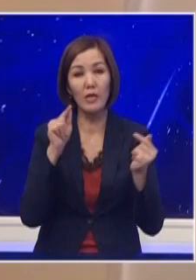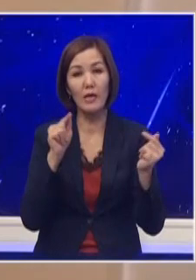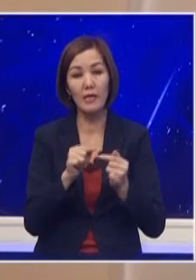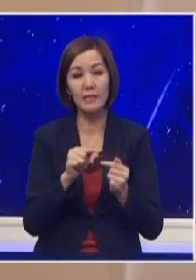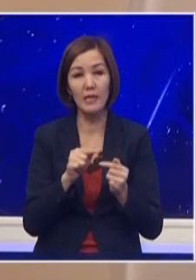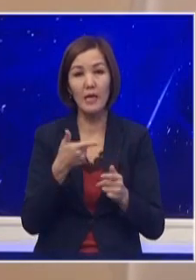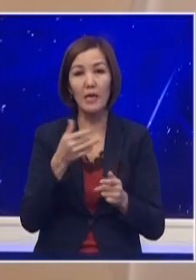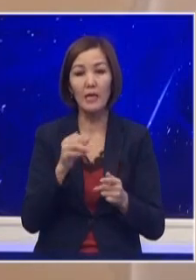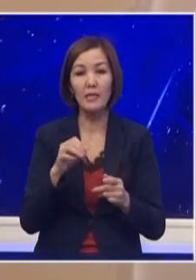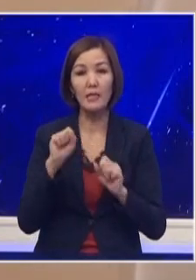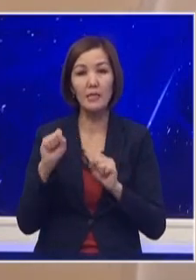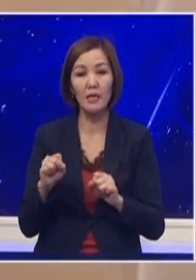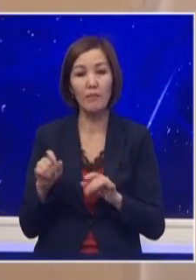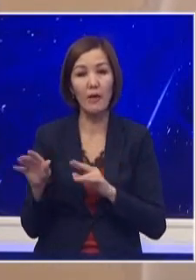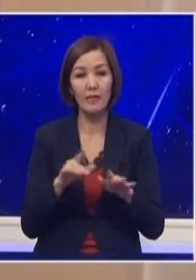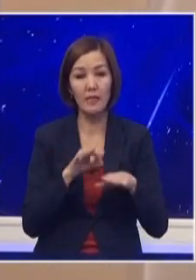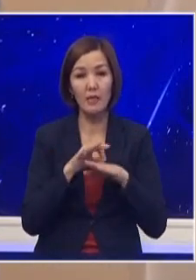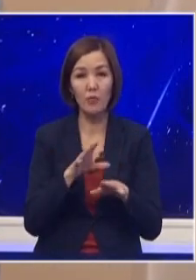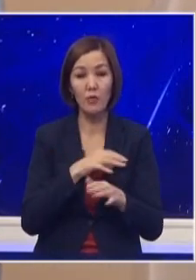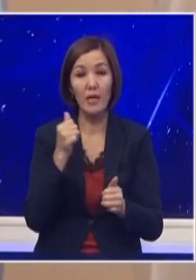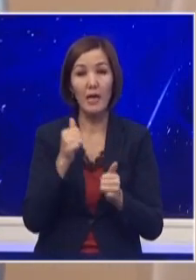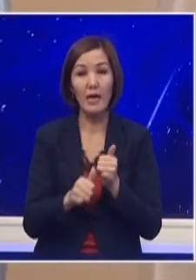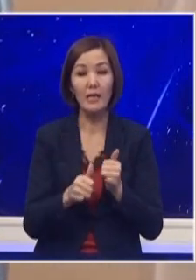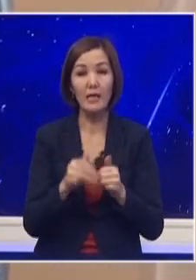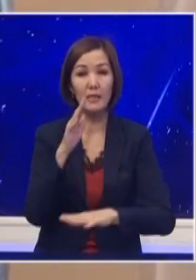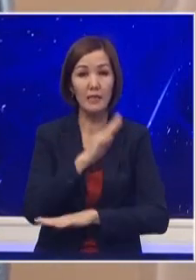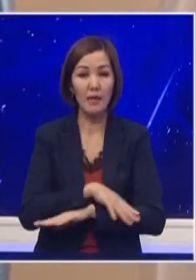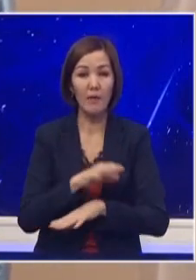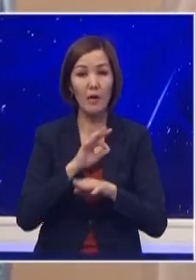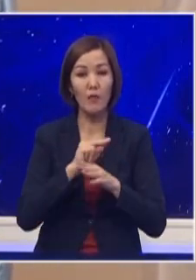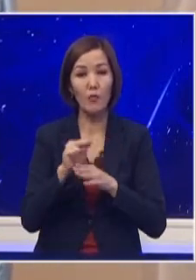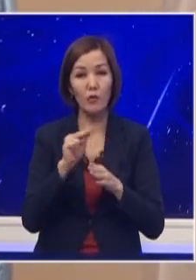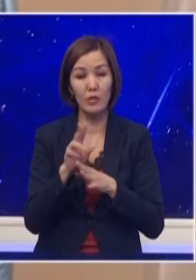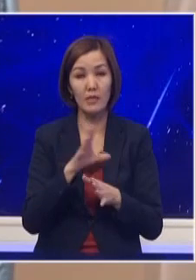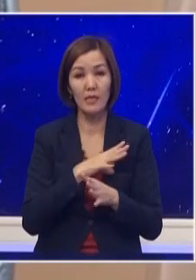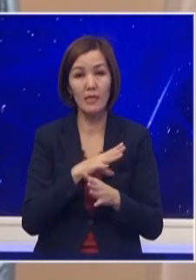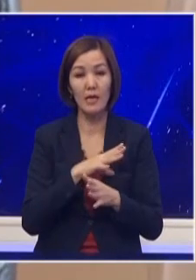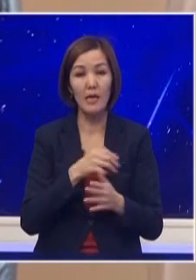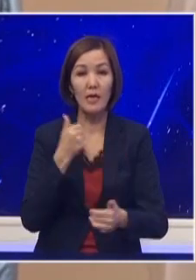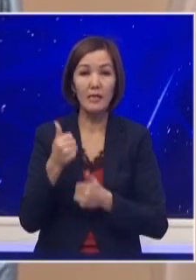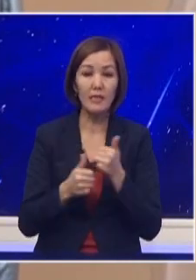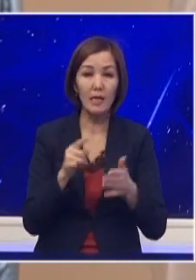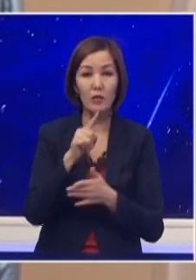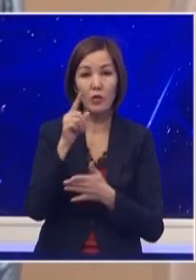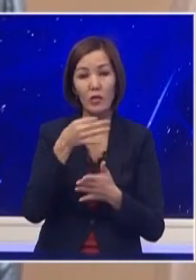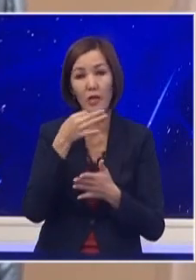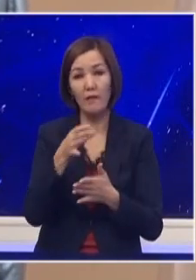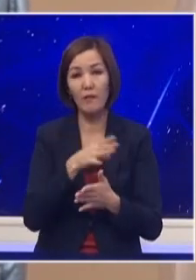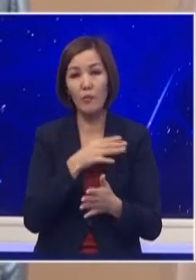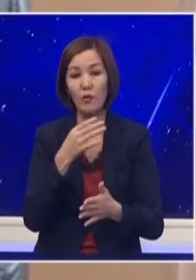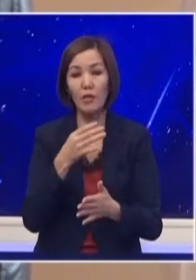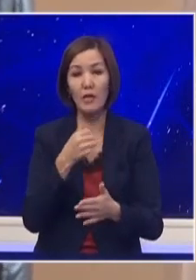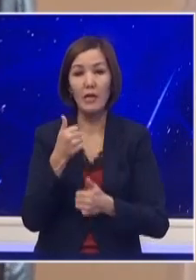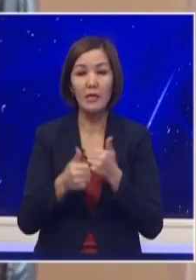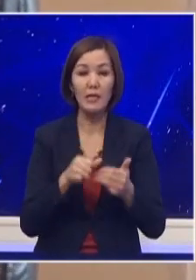қышқыл газынан сақ бол атты акциялар. Әр акцияда дәрістер оқылып, өртке қарсы тақырыпта сайыстар мен викториналар өткіздік. Тренингтен